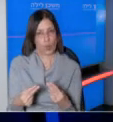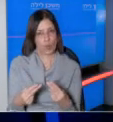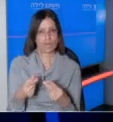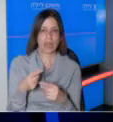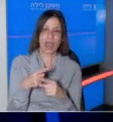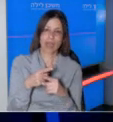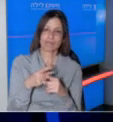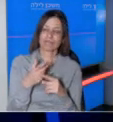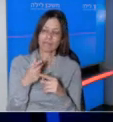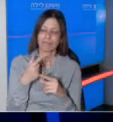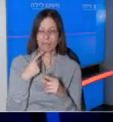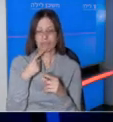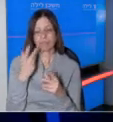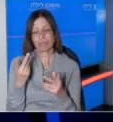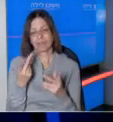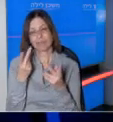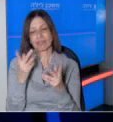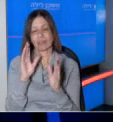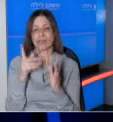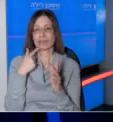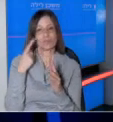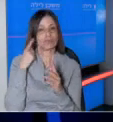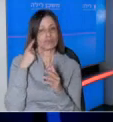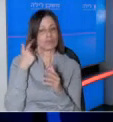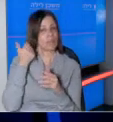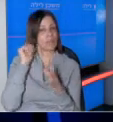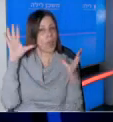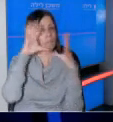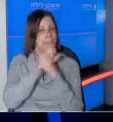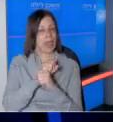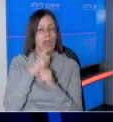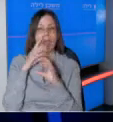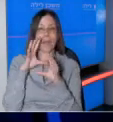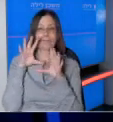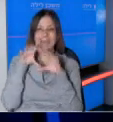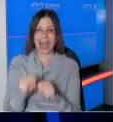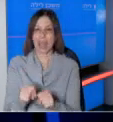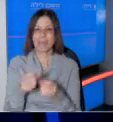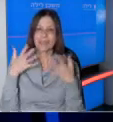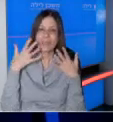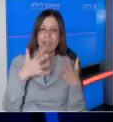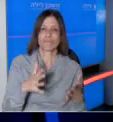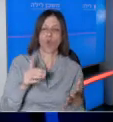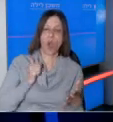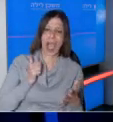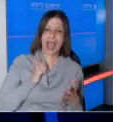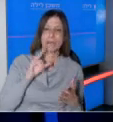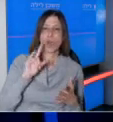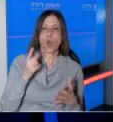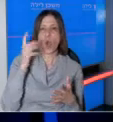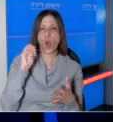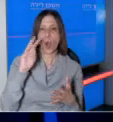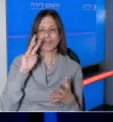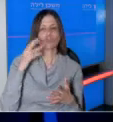חצי כוח. אבל אנחנו מגלים שאתמול בלילה מתנחלים תקפו חיילים בחומש, פגעו